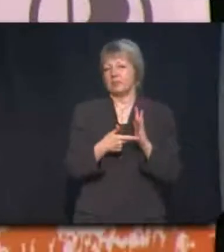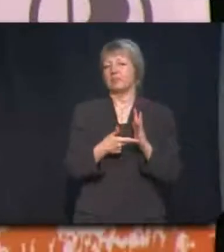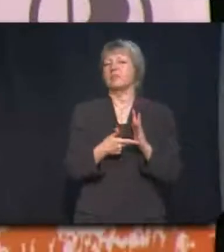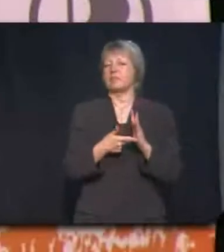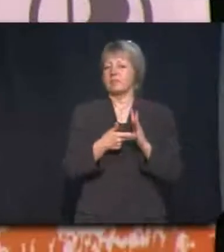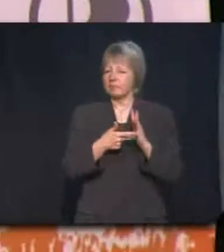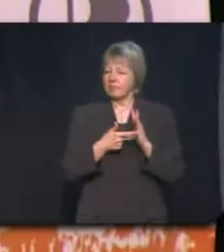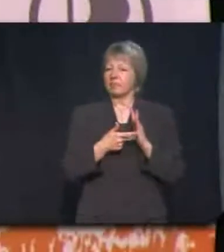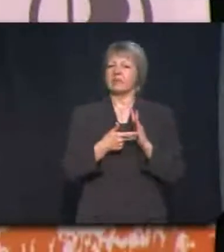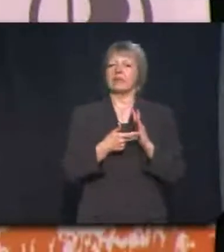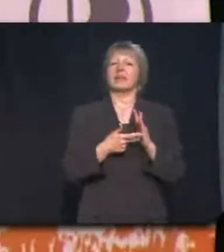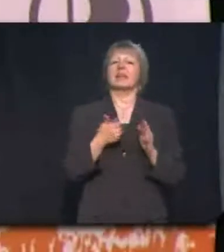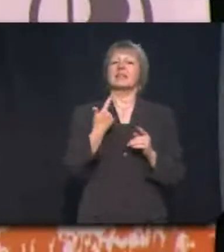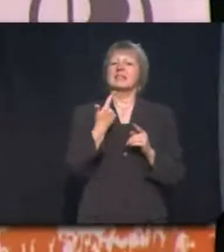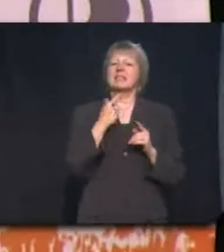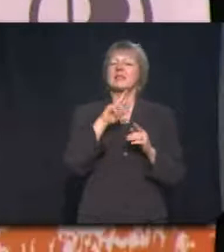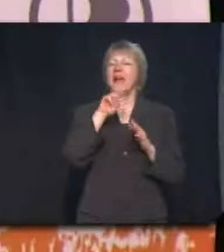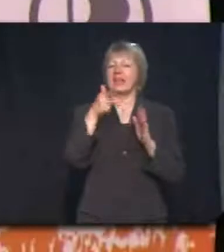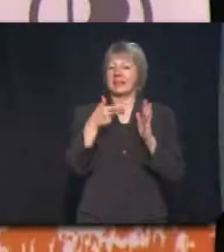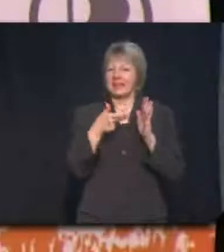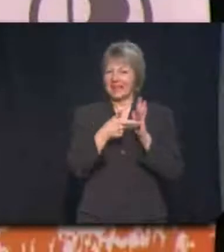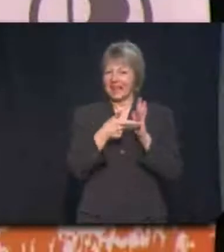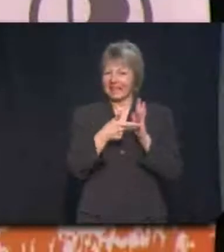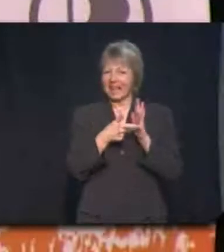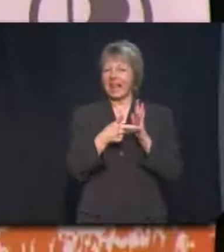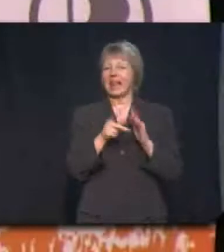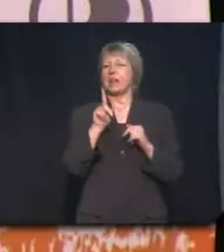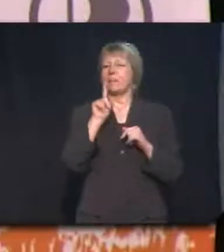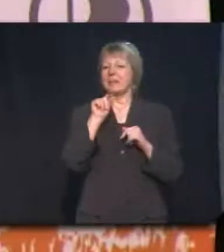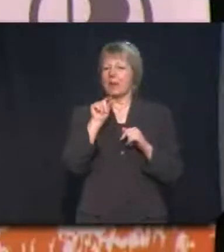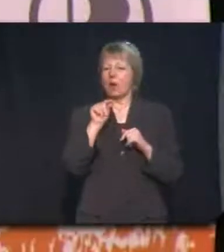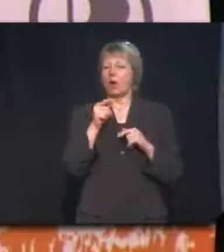diskutieren müssen zwei Drittel bedeutet